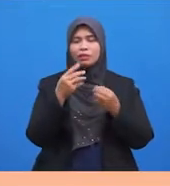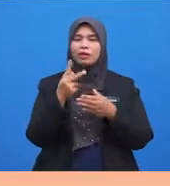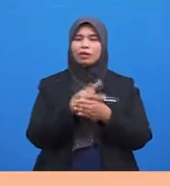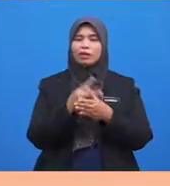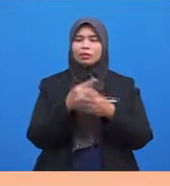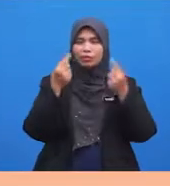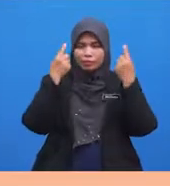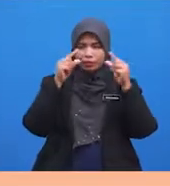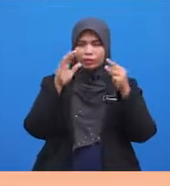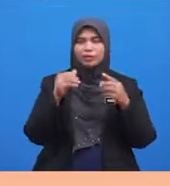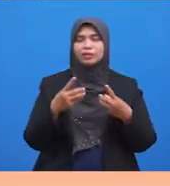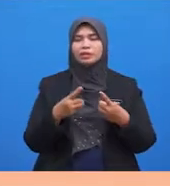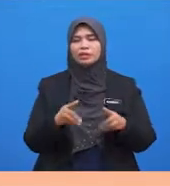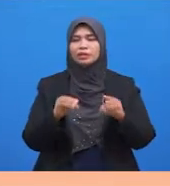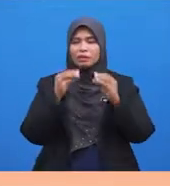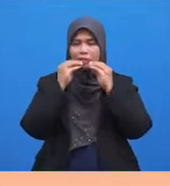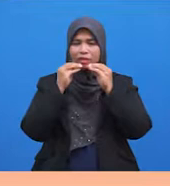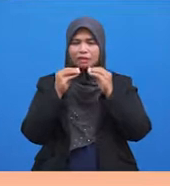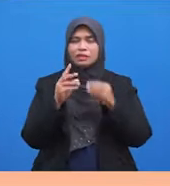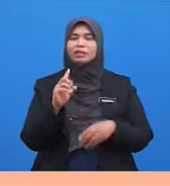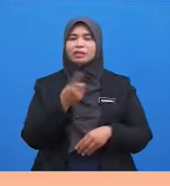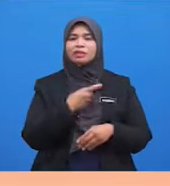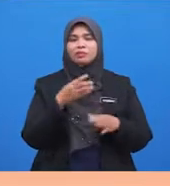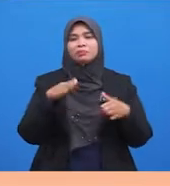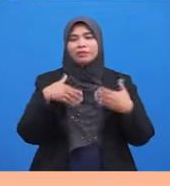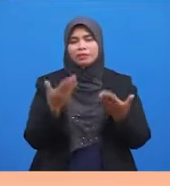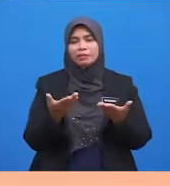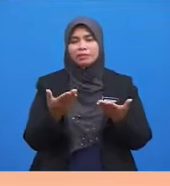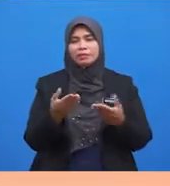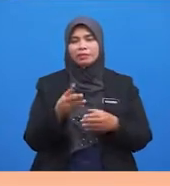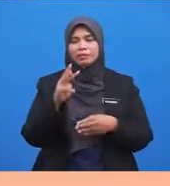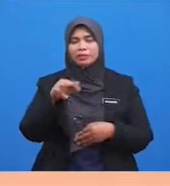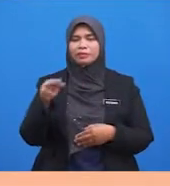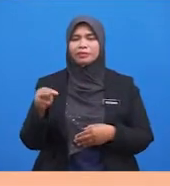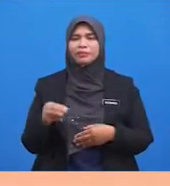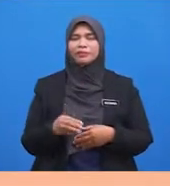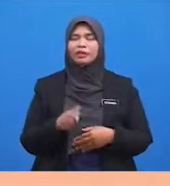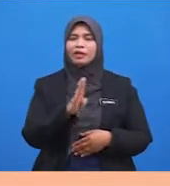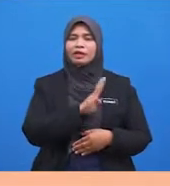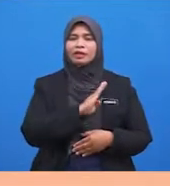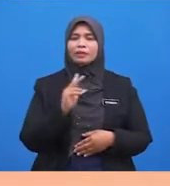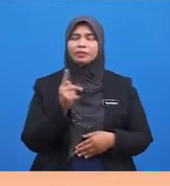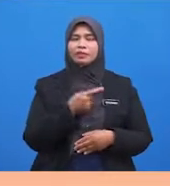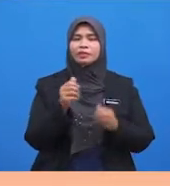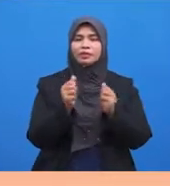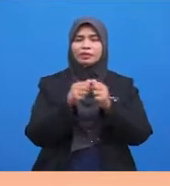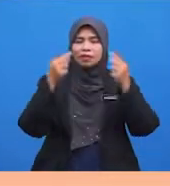yang sedang mengajar. Kita pula bagaimana, murid-murid? Adab kita dengan